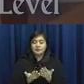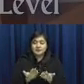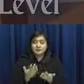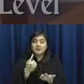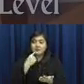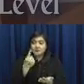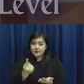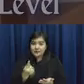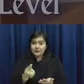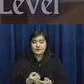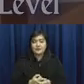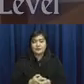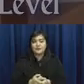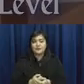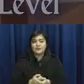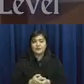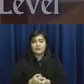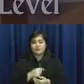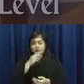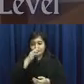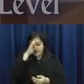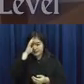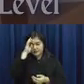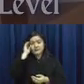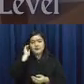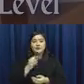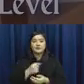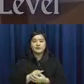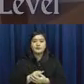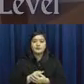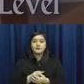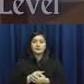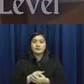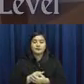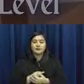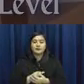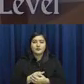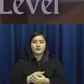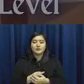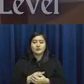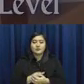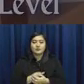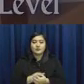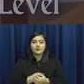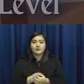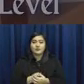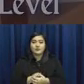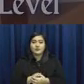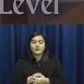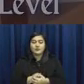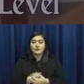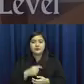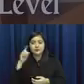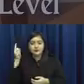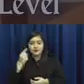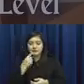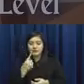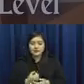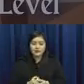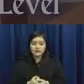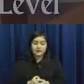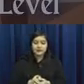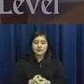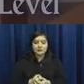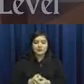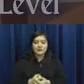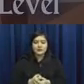house. By the way, bago ko ituloy, kaya yan yun ang dinisenyo sa Rudy ng Diyos. Sa panimula, yun ang disenyo ng Diyos ang dapat na masusunod